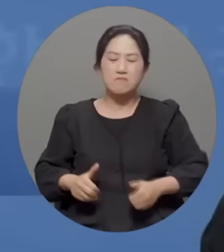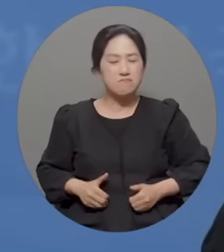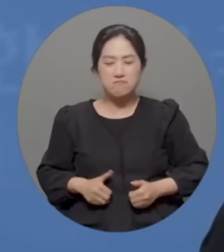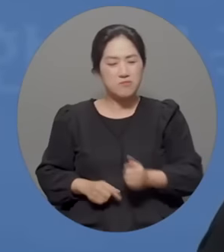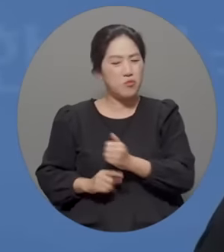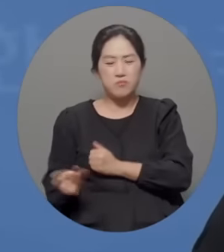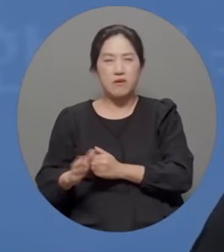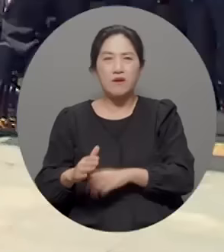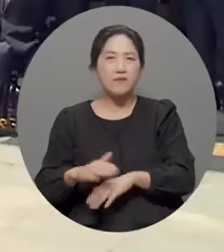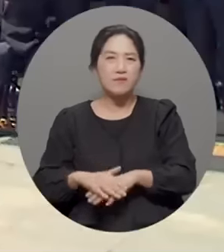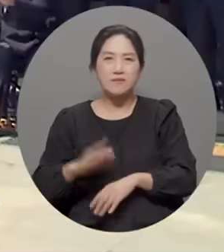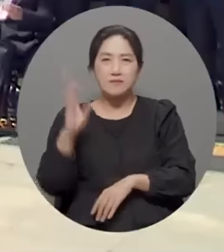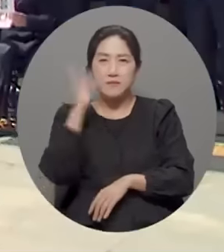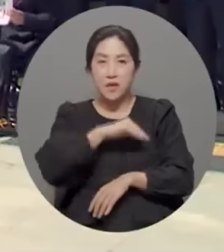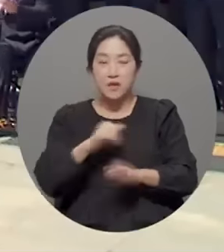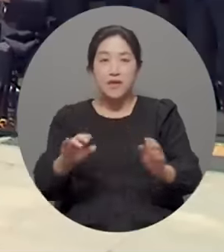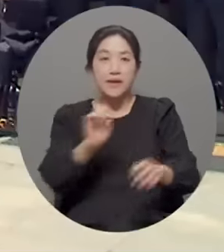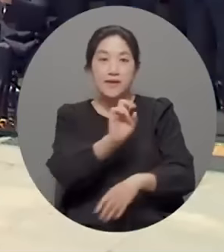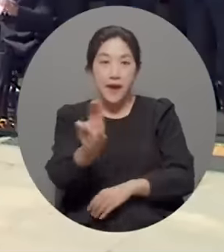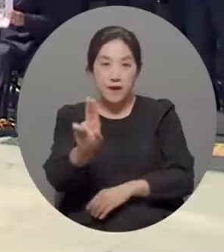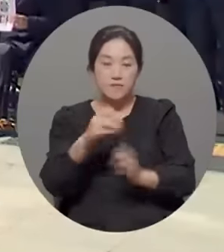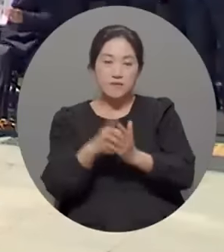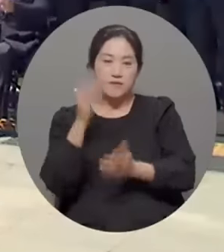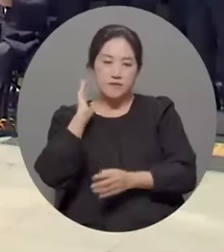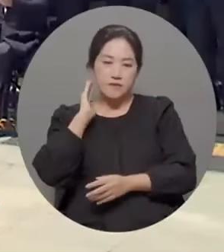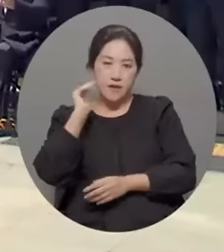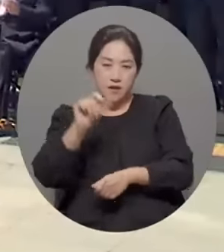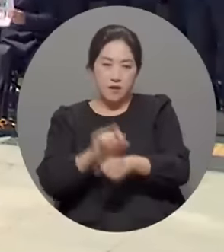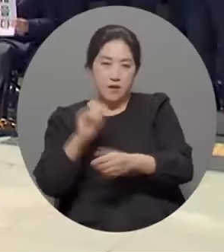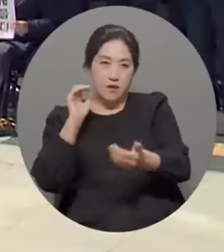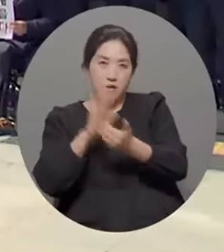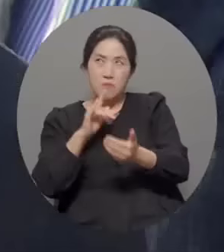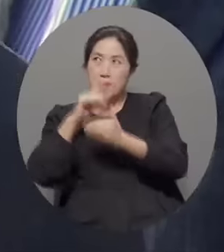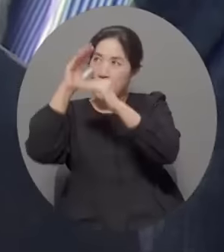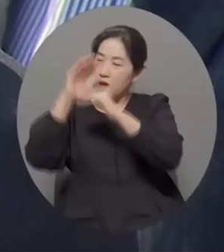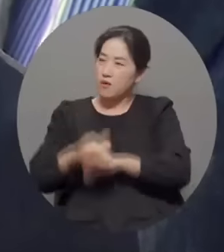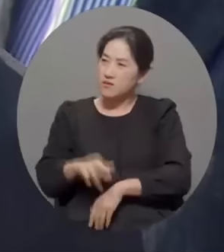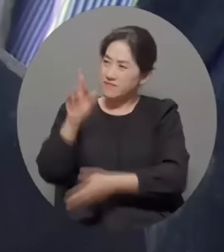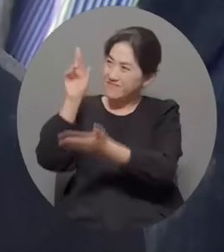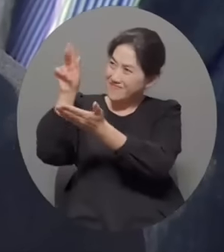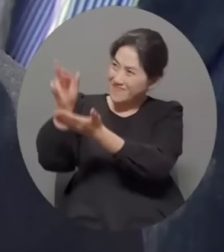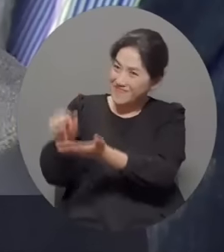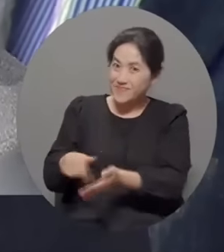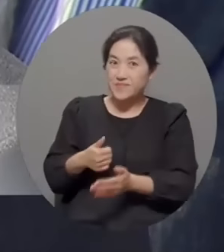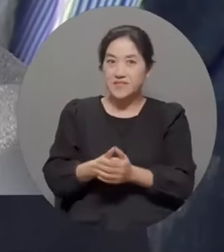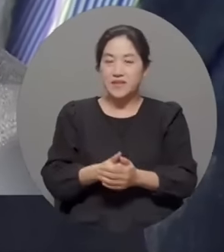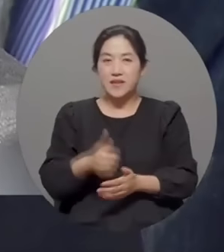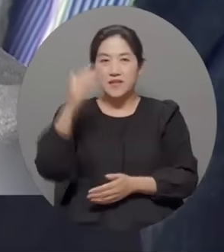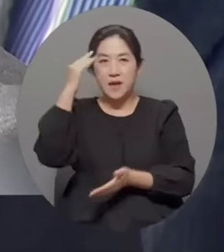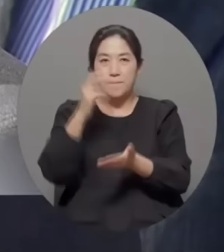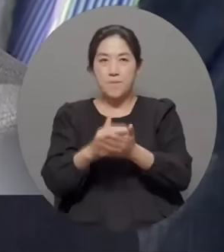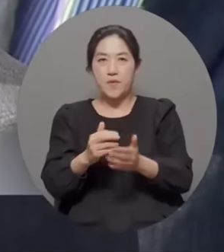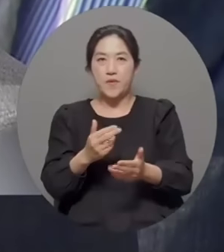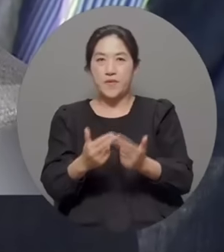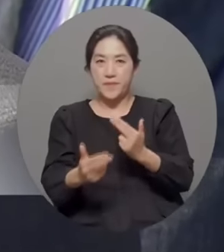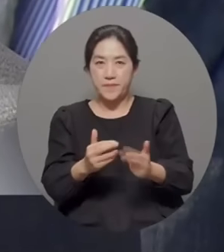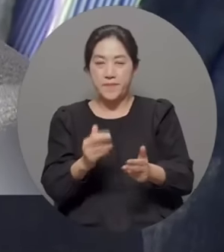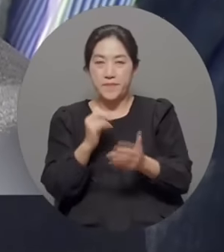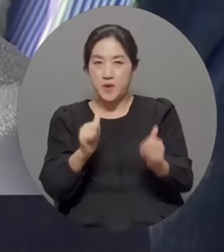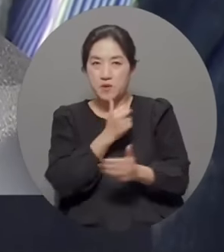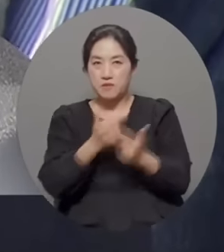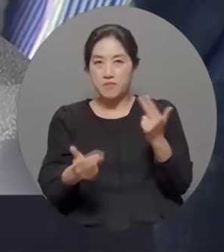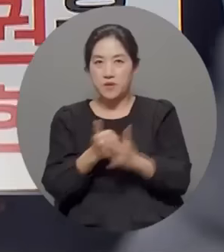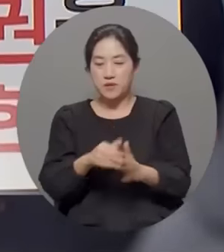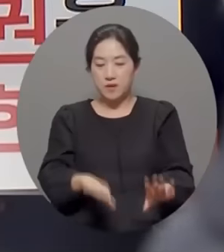없습니다. 야권은 대통령실의 거부권 행사 논리도 반박했습니다. 대한변협이 최초 특검 후보 4명을 추천하게